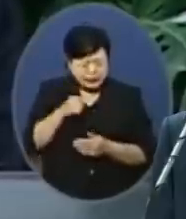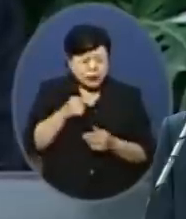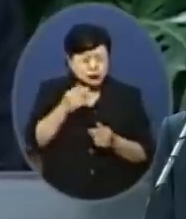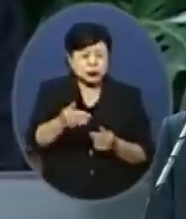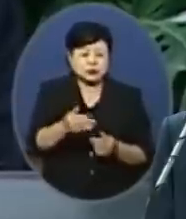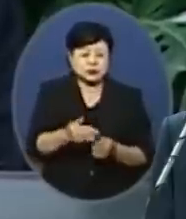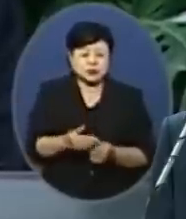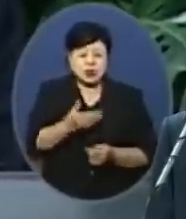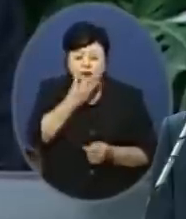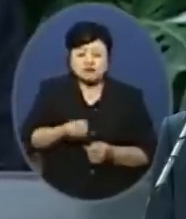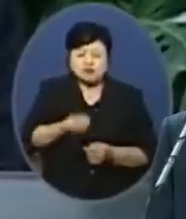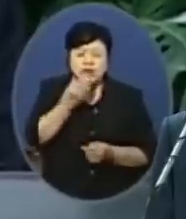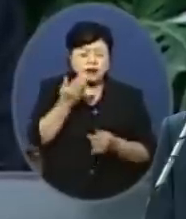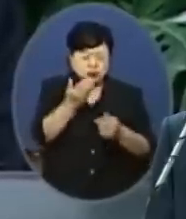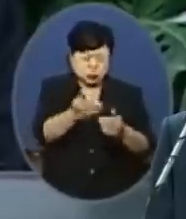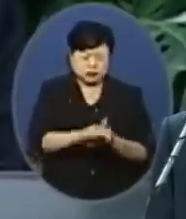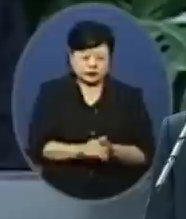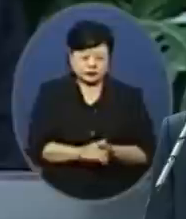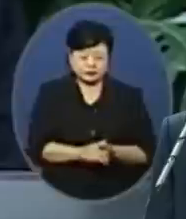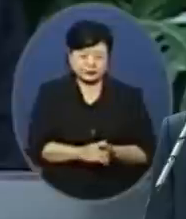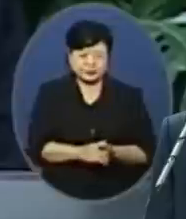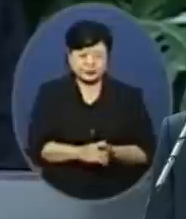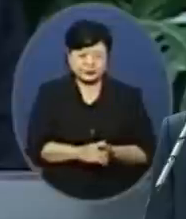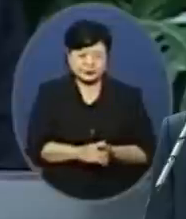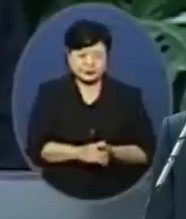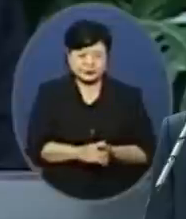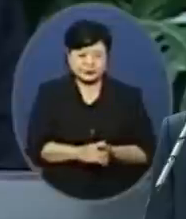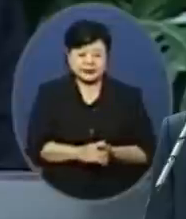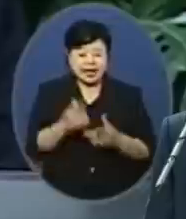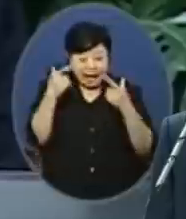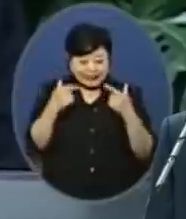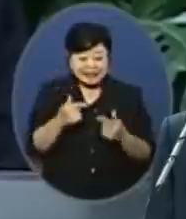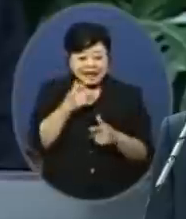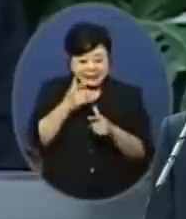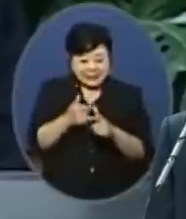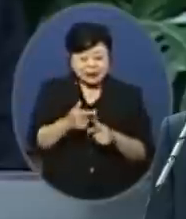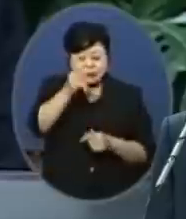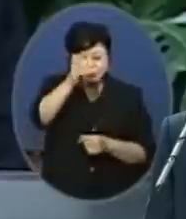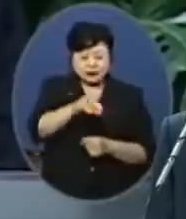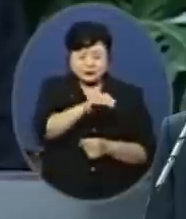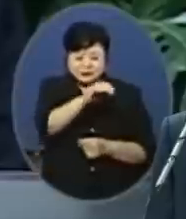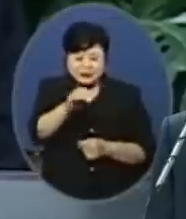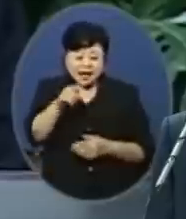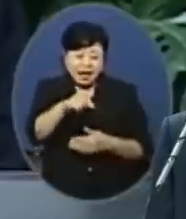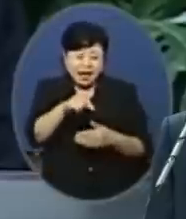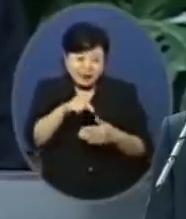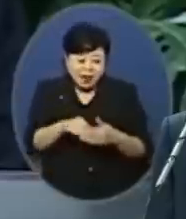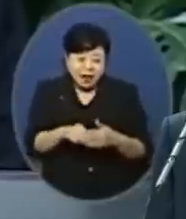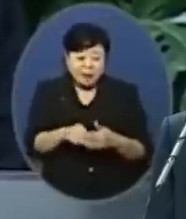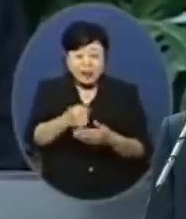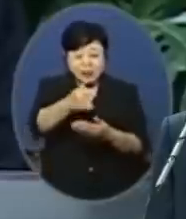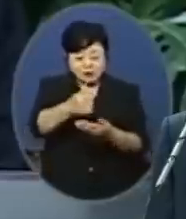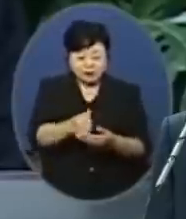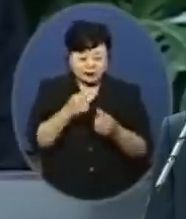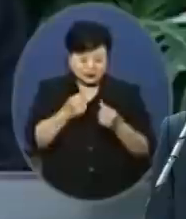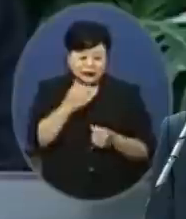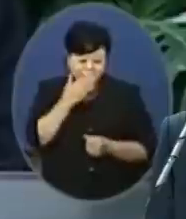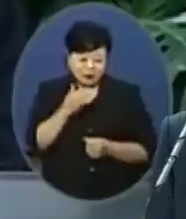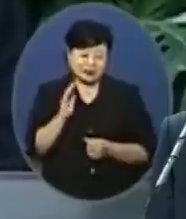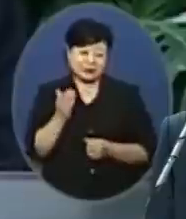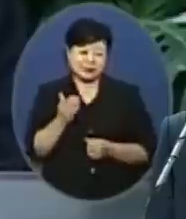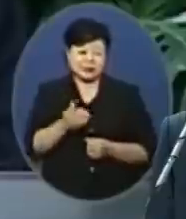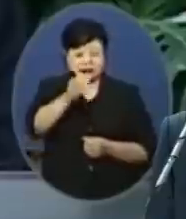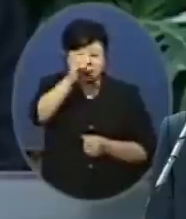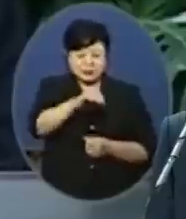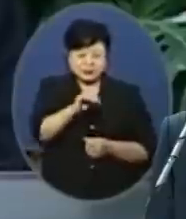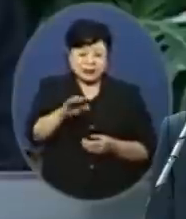만들어서 불행하게 만들어주는 것입니다. 우리는 항상 예수 십자가를 마음에 모시고 살 수 있기 때문에